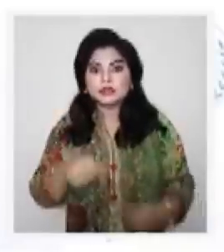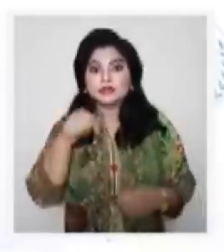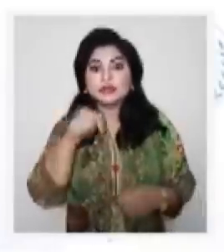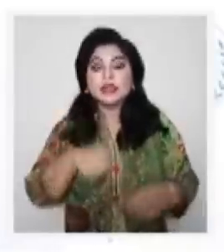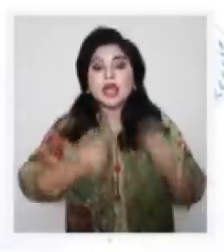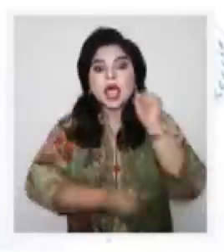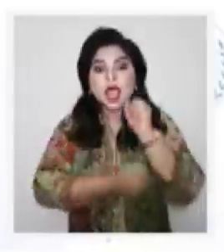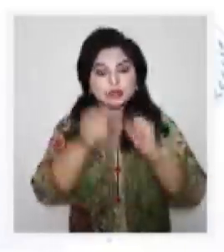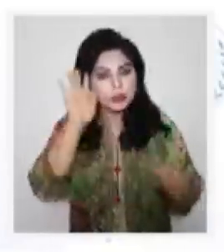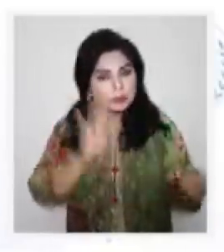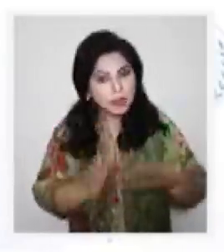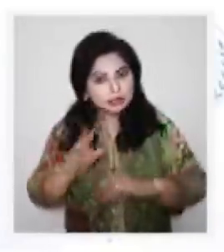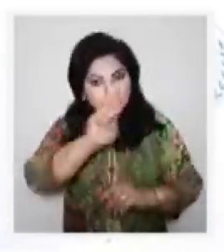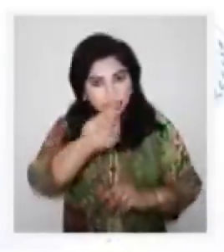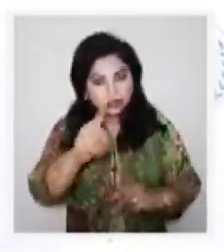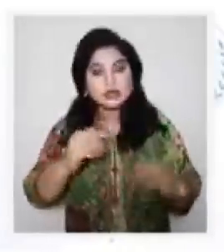এবং রংপুর বিভাগে 3 জন।